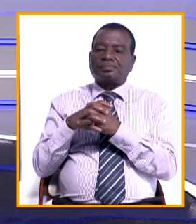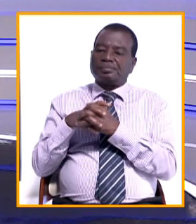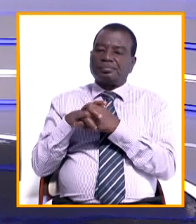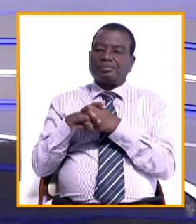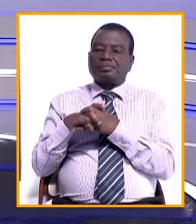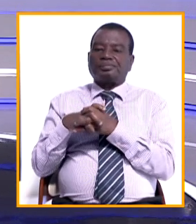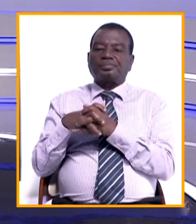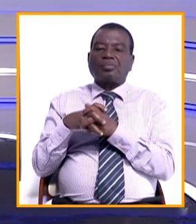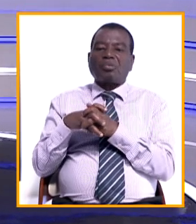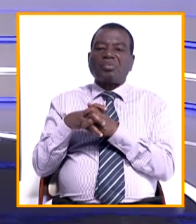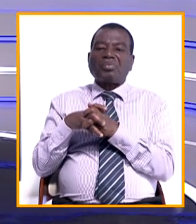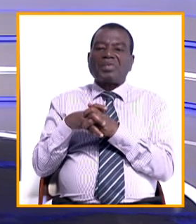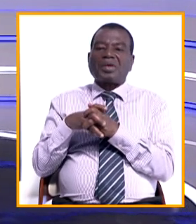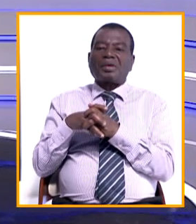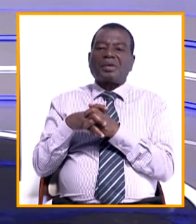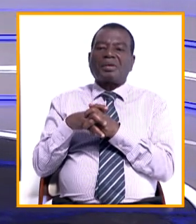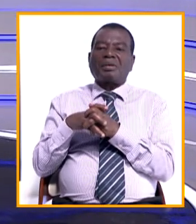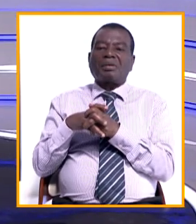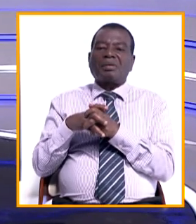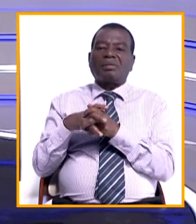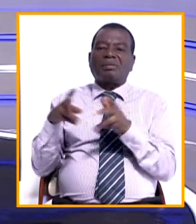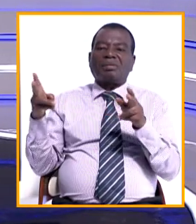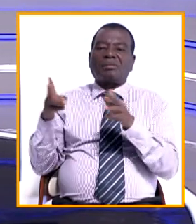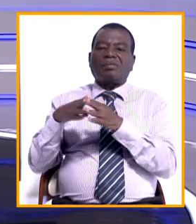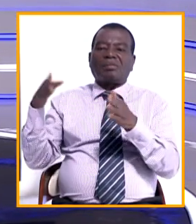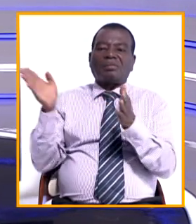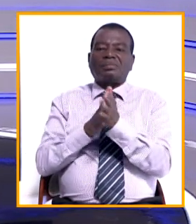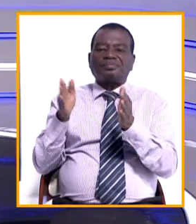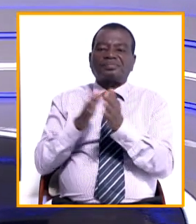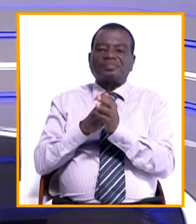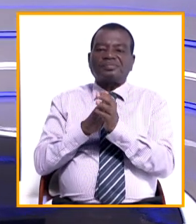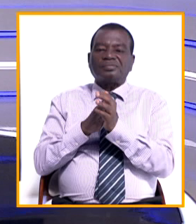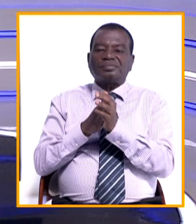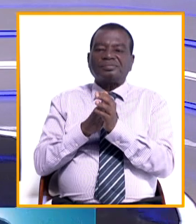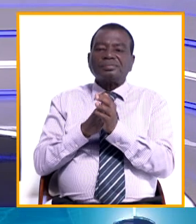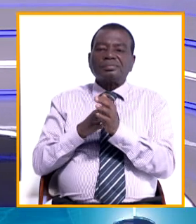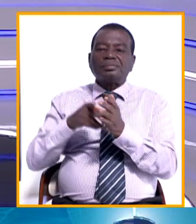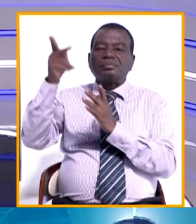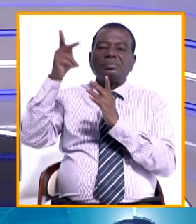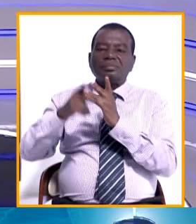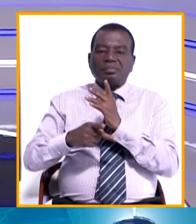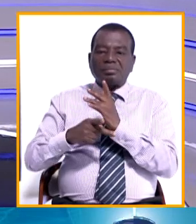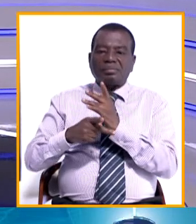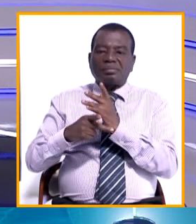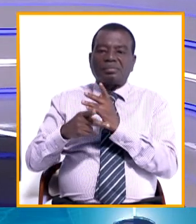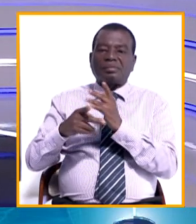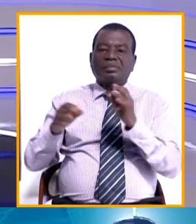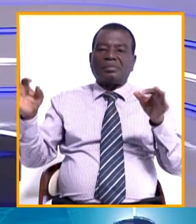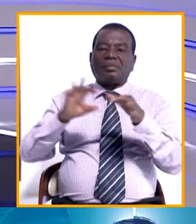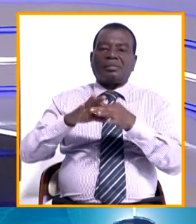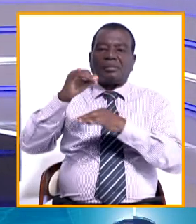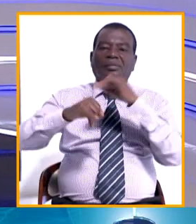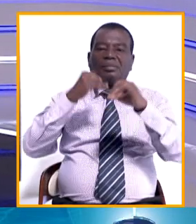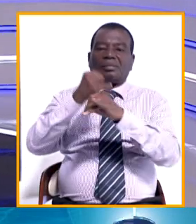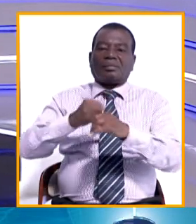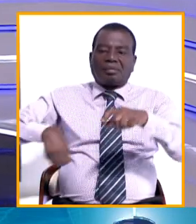ce reportage. Foot for School, c'est aussi un projet qui émane, lui, de la FIFA, la Fédération